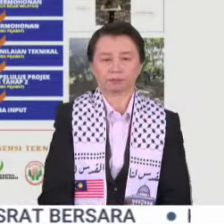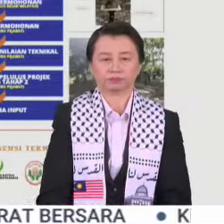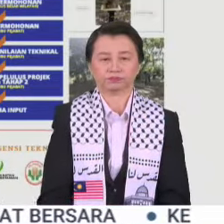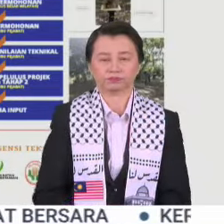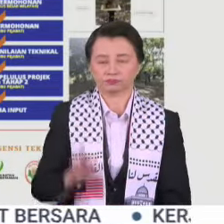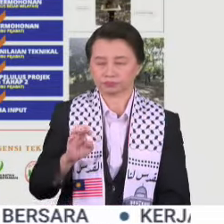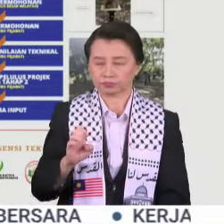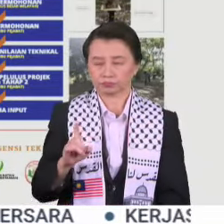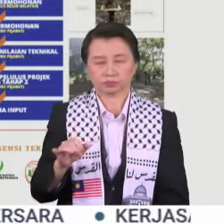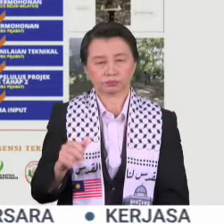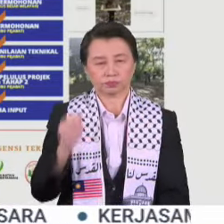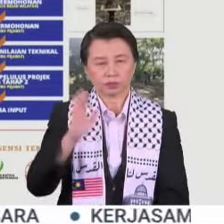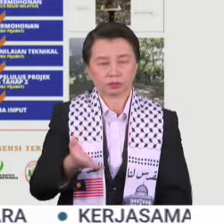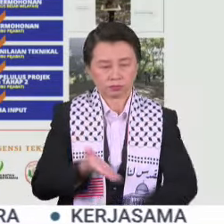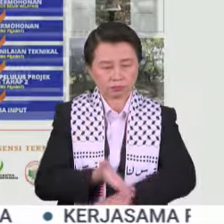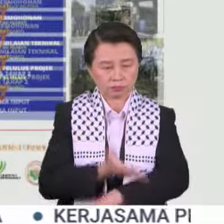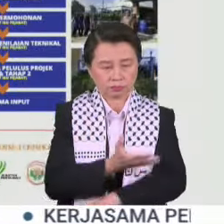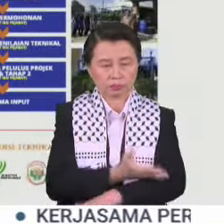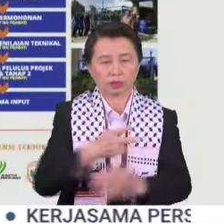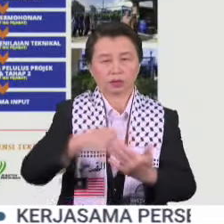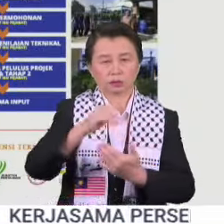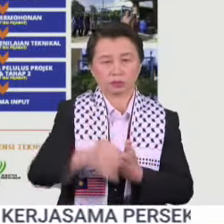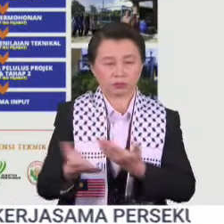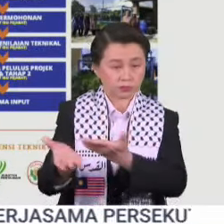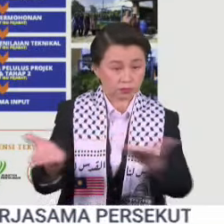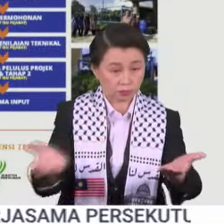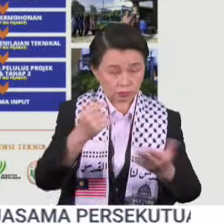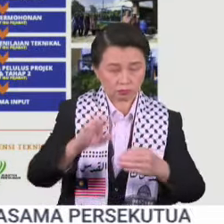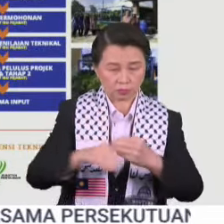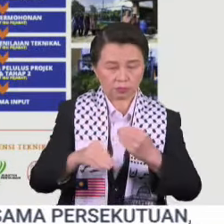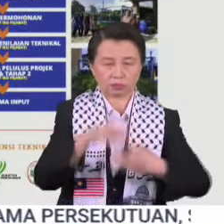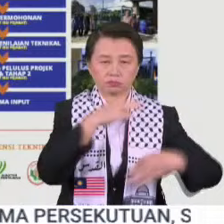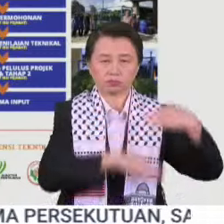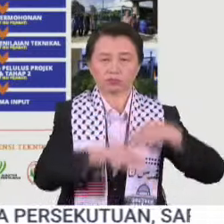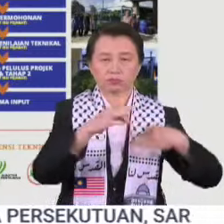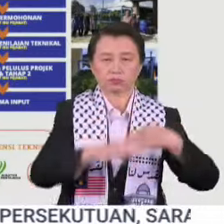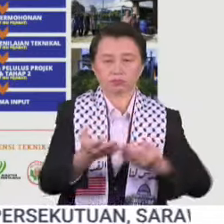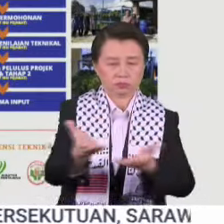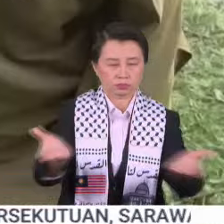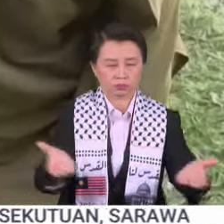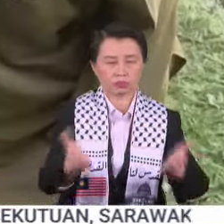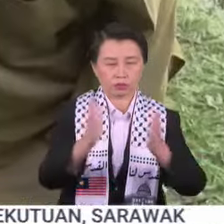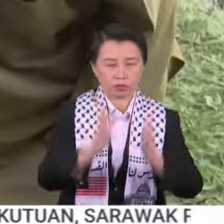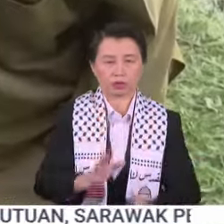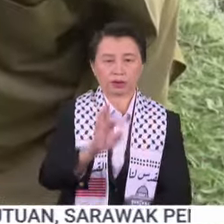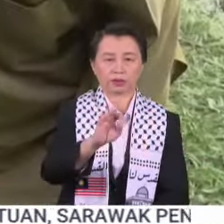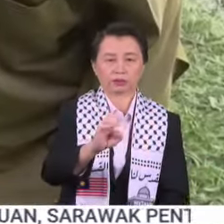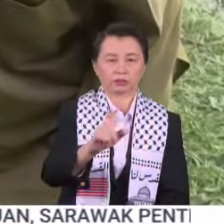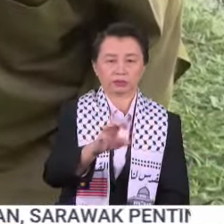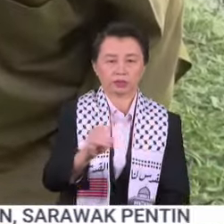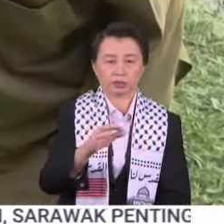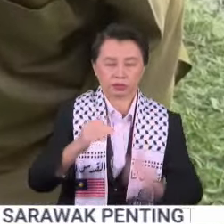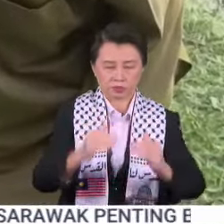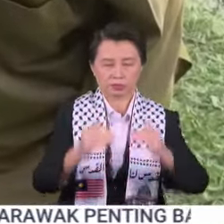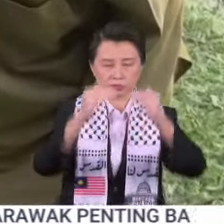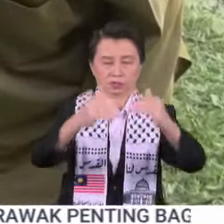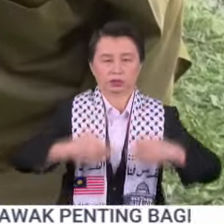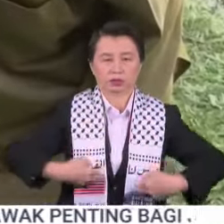Felda akan terus mengembangkan lagi projek-projek berkenaan bagi menambah hasil baharu peneroka sekaligus meningkatkan taraf hidup